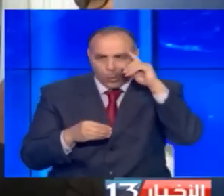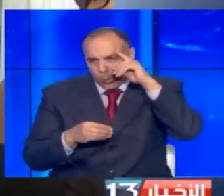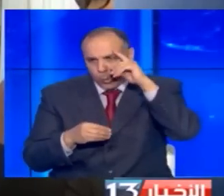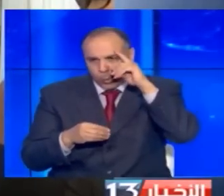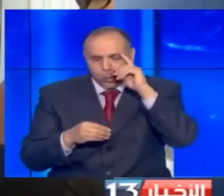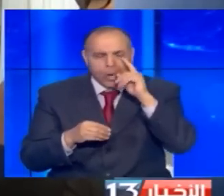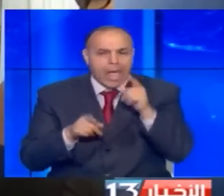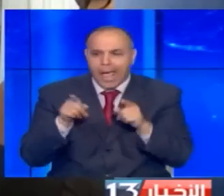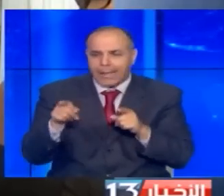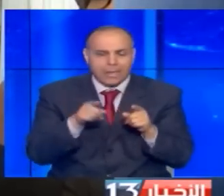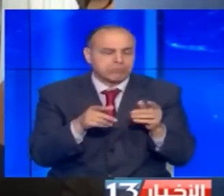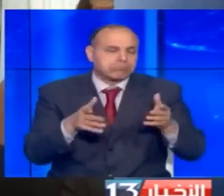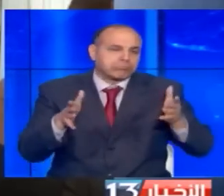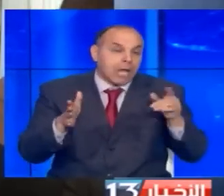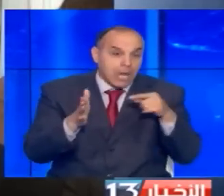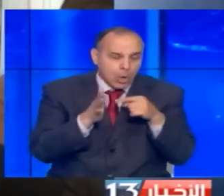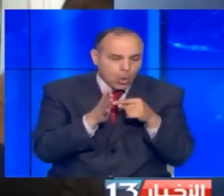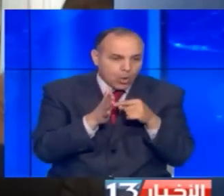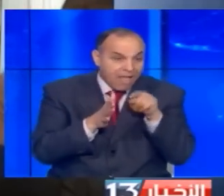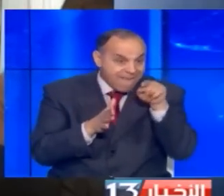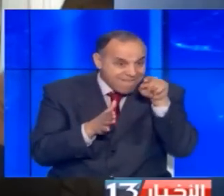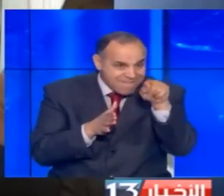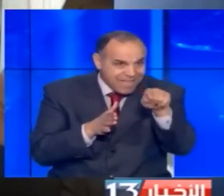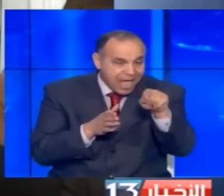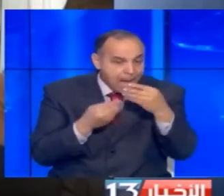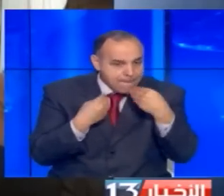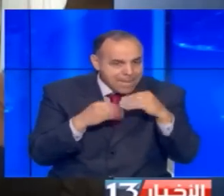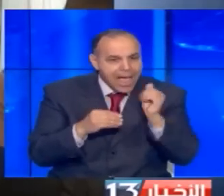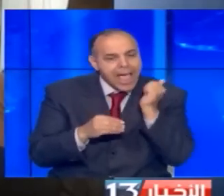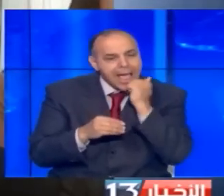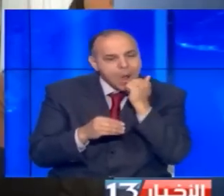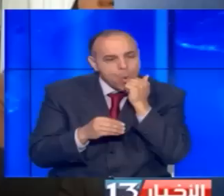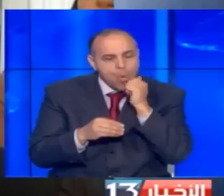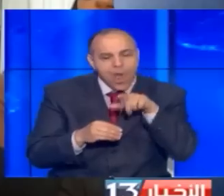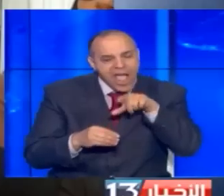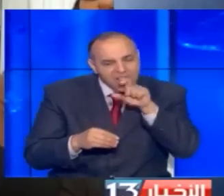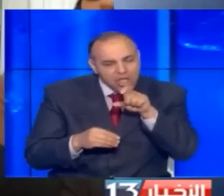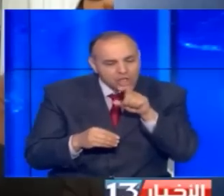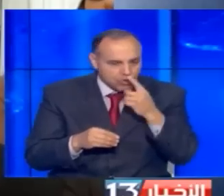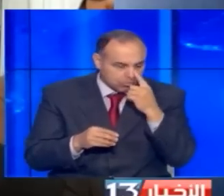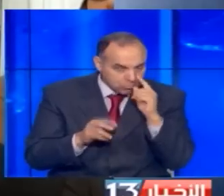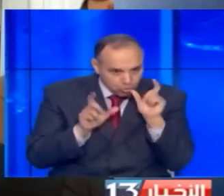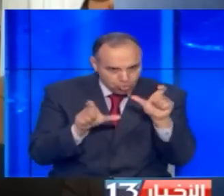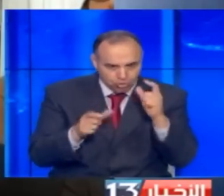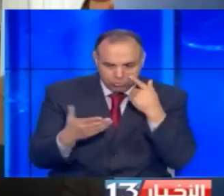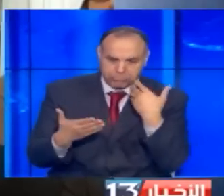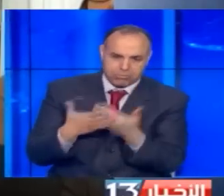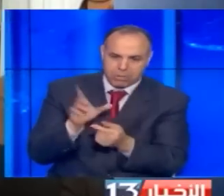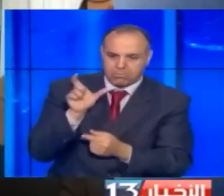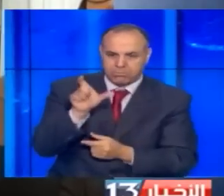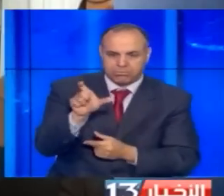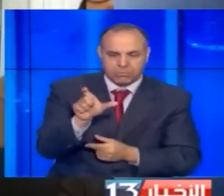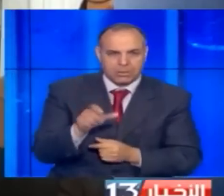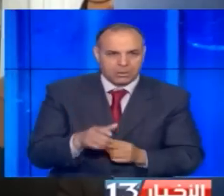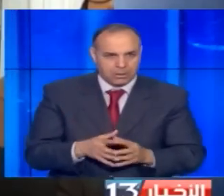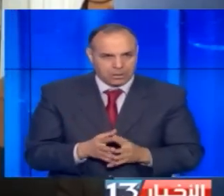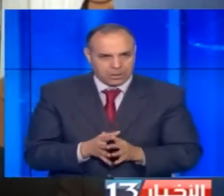تنجمش نعرفهم، أما كل نقطة تتحط فيها مبيع نتاع حلو نتاع دواجن كل شيء باش الفرق هذيا باش تمشي